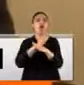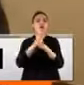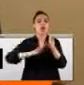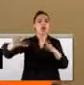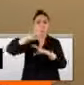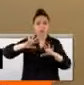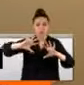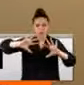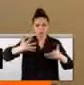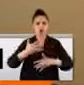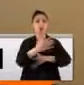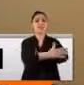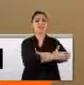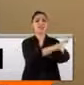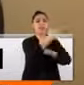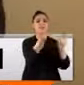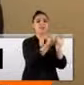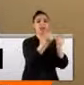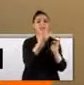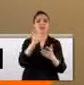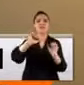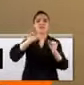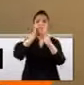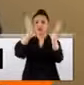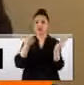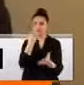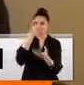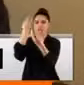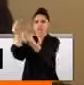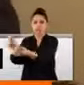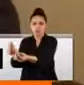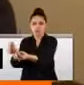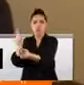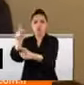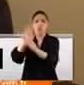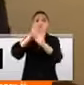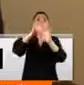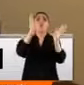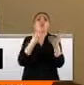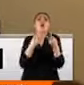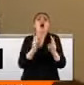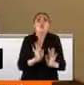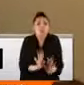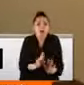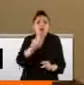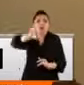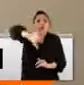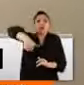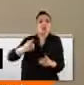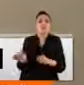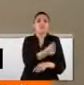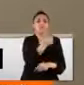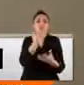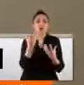aracılığıyla bir yardım kuruluşu ona buzdolabı hediye etti. Ancak dağ kutusunu açmadan o buzdolabı hırsızların hedefi oldu.